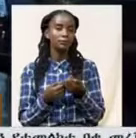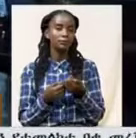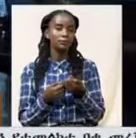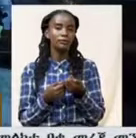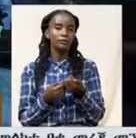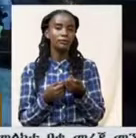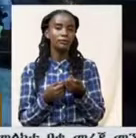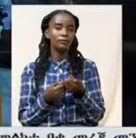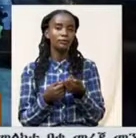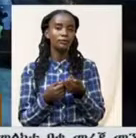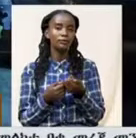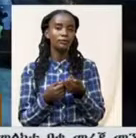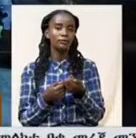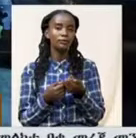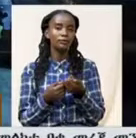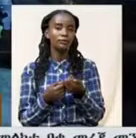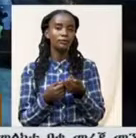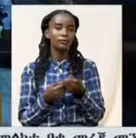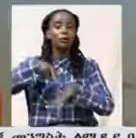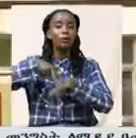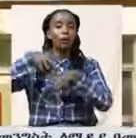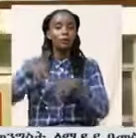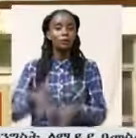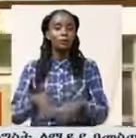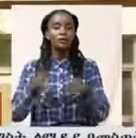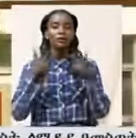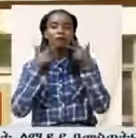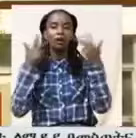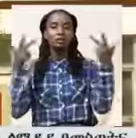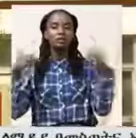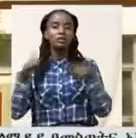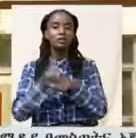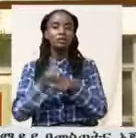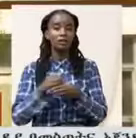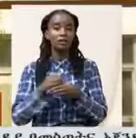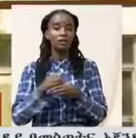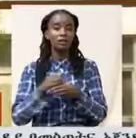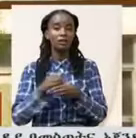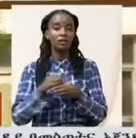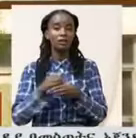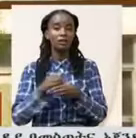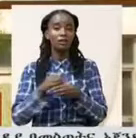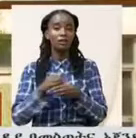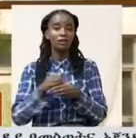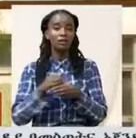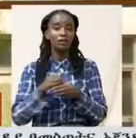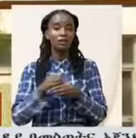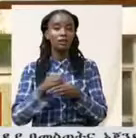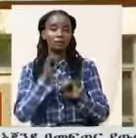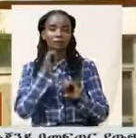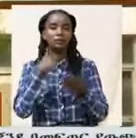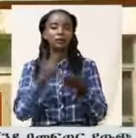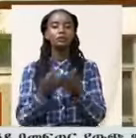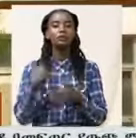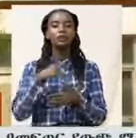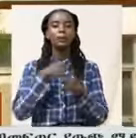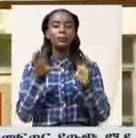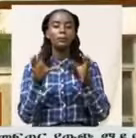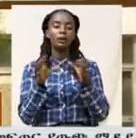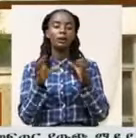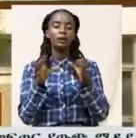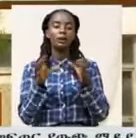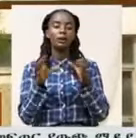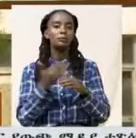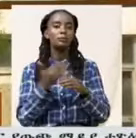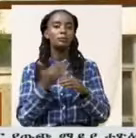የወተር የውሃ ህጎች ላይ በቋሚነት ለጋዜጠኞች ትሬኒንግ ጭምር ተሰጥቶ አልተደራጀም። ስለዚህ የኛ ሚዲያ አሁንም አቅም አለው